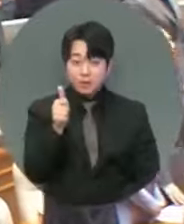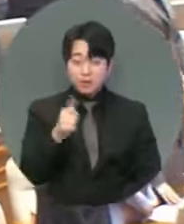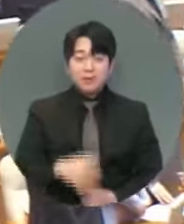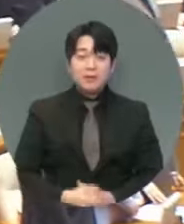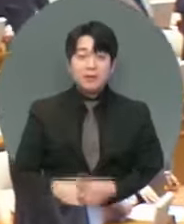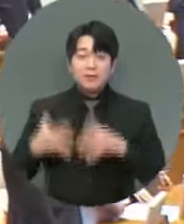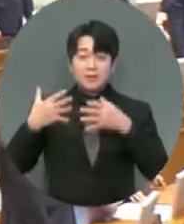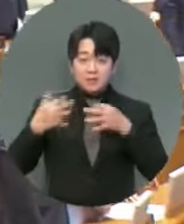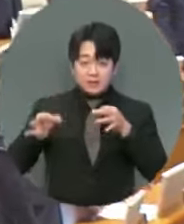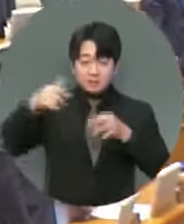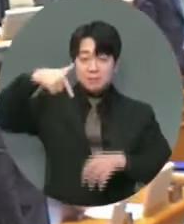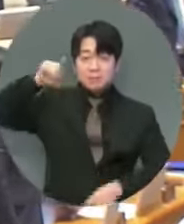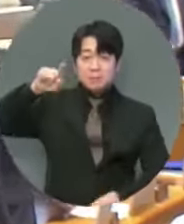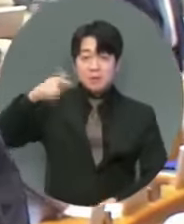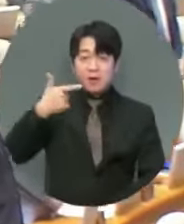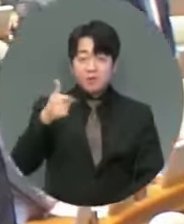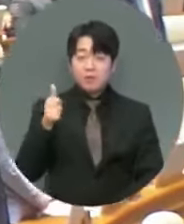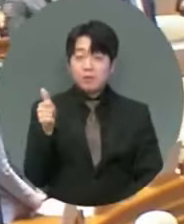김건 의원,